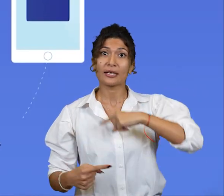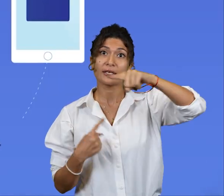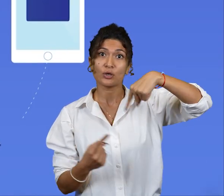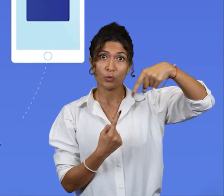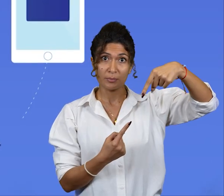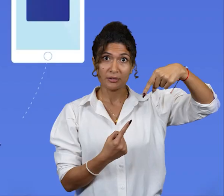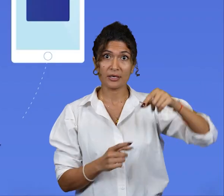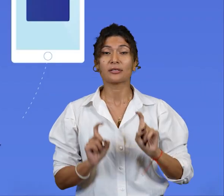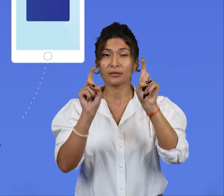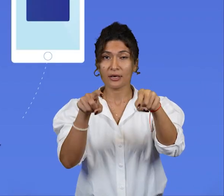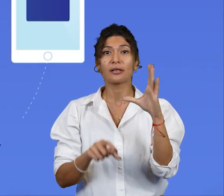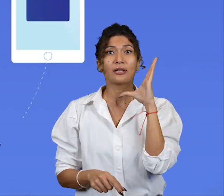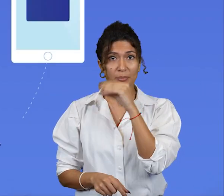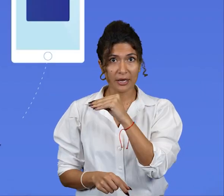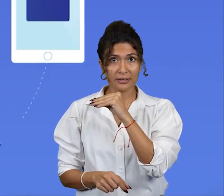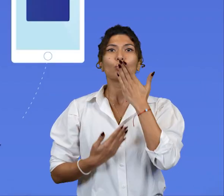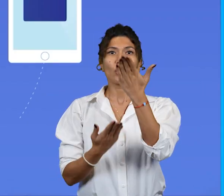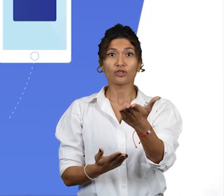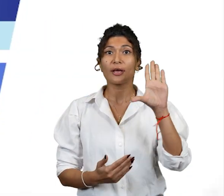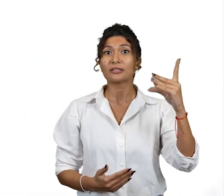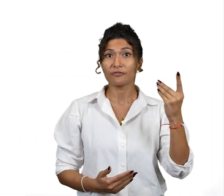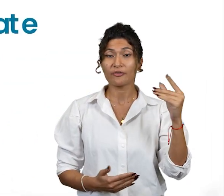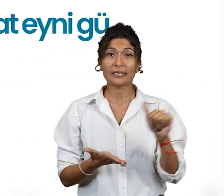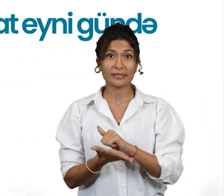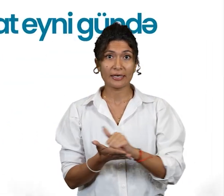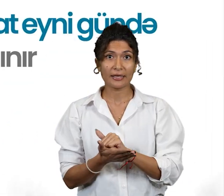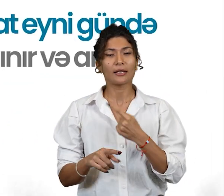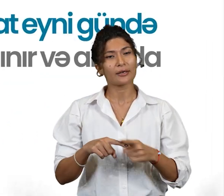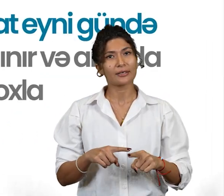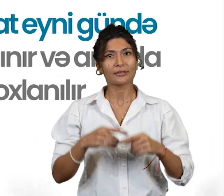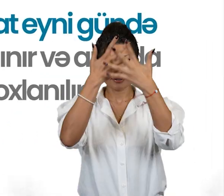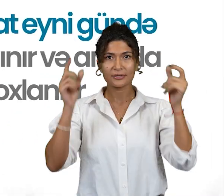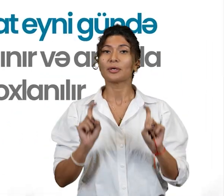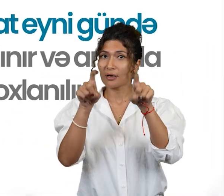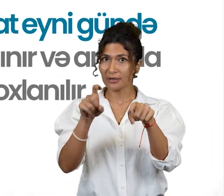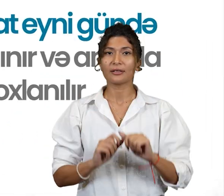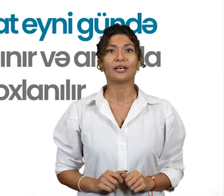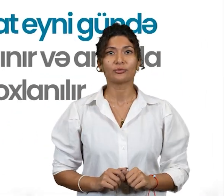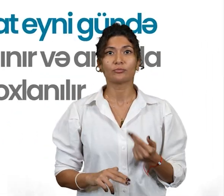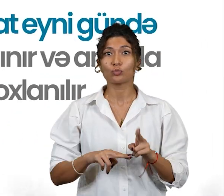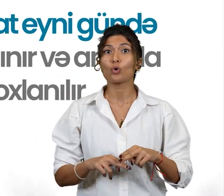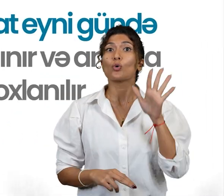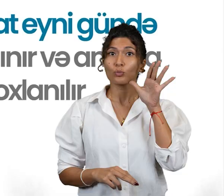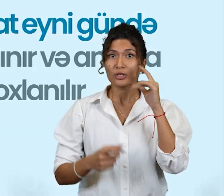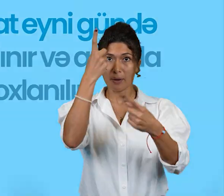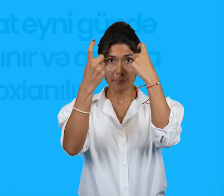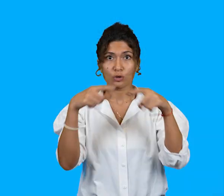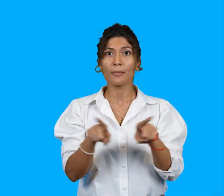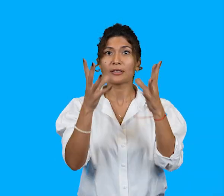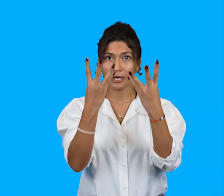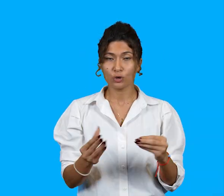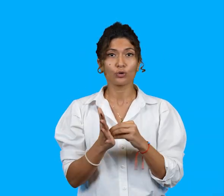sənədlər dərhal sistemə daxil edilir. Bu zaman məlumat eyni gündə qeydə alınır və anında